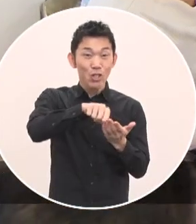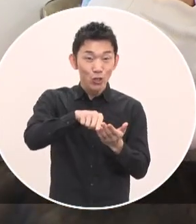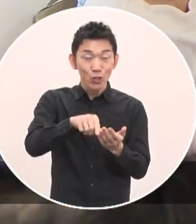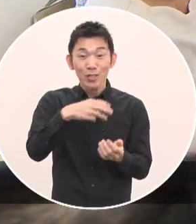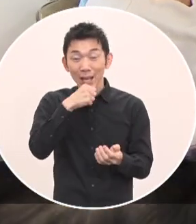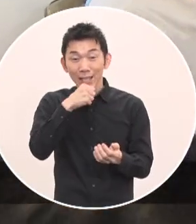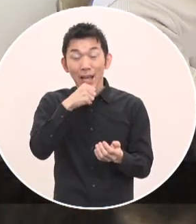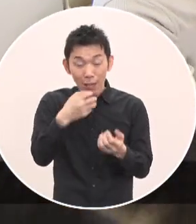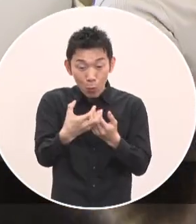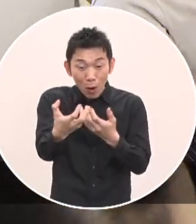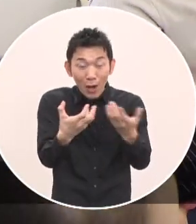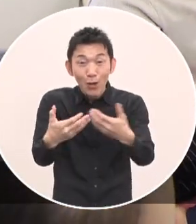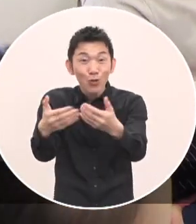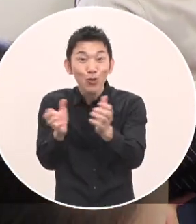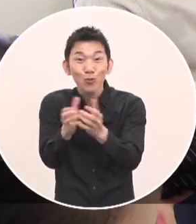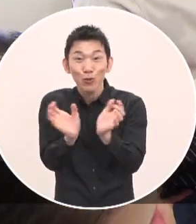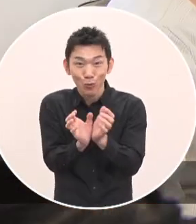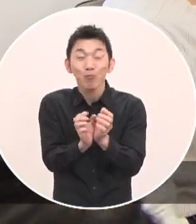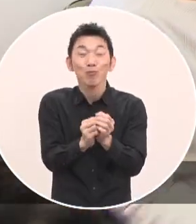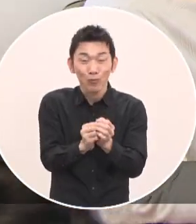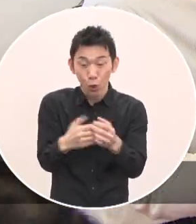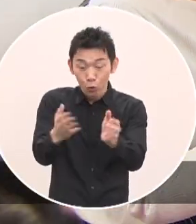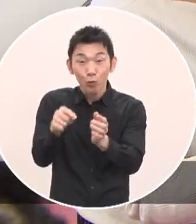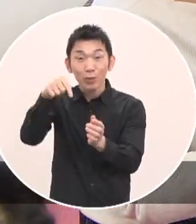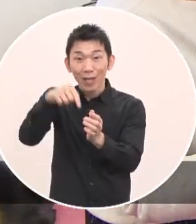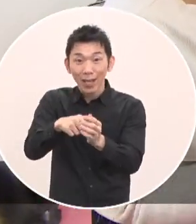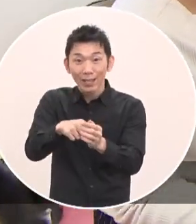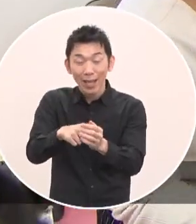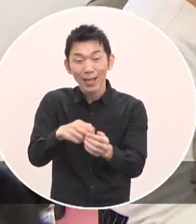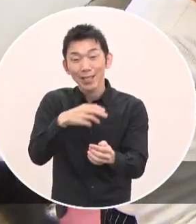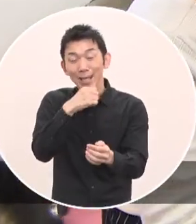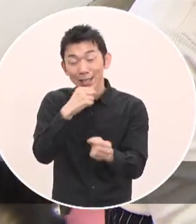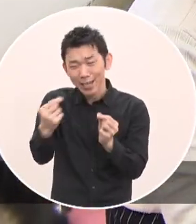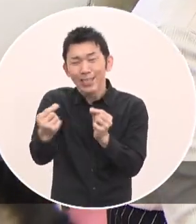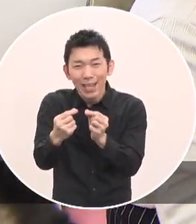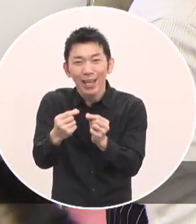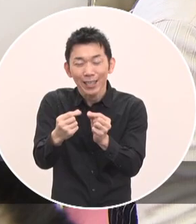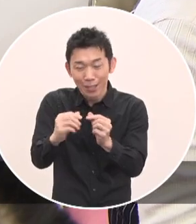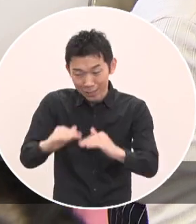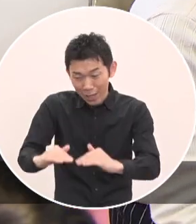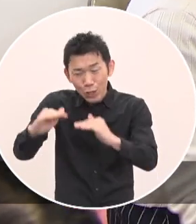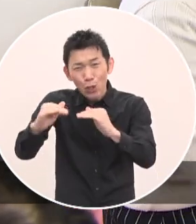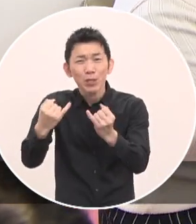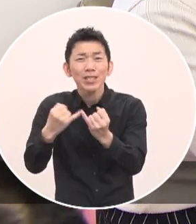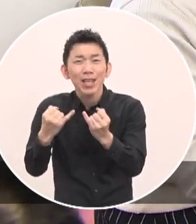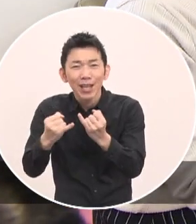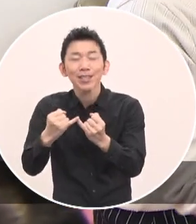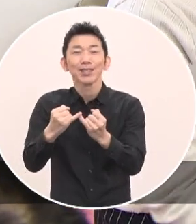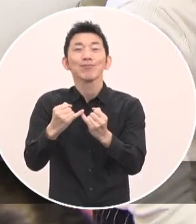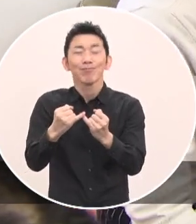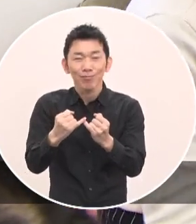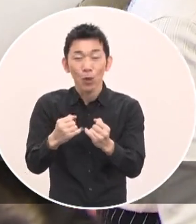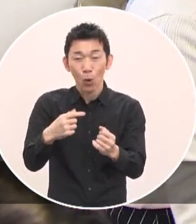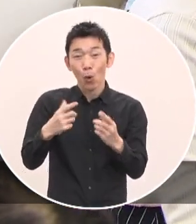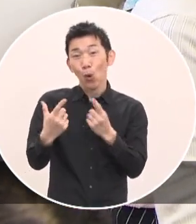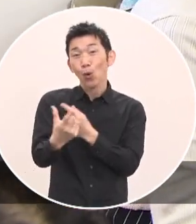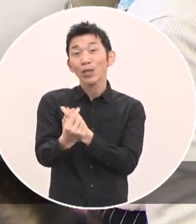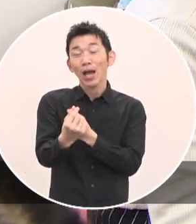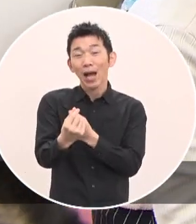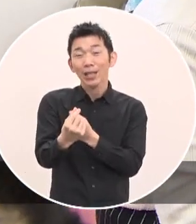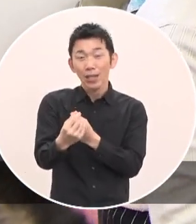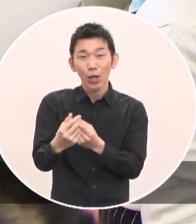分かれているので同じぐらいの初の仕方ことがだいたい同じのかなのでなお ci ながら